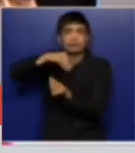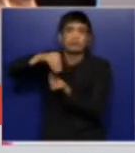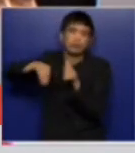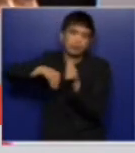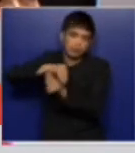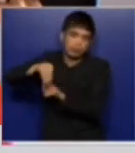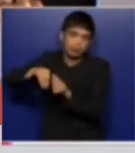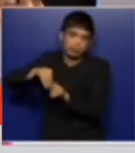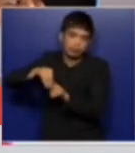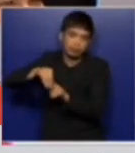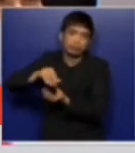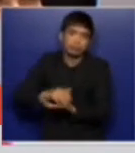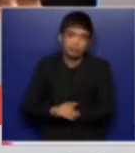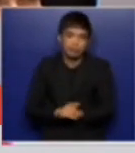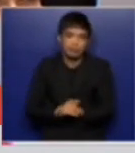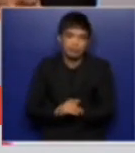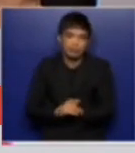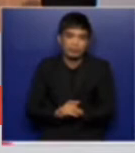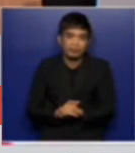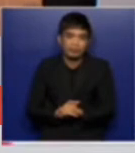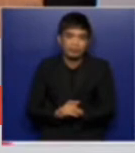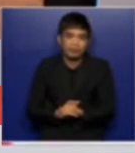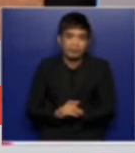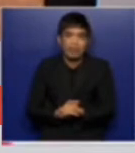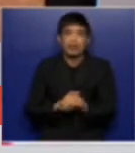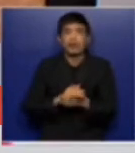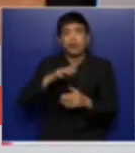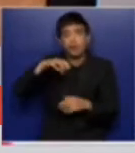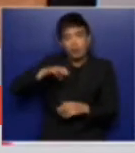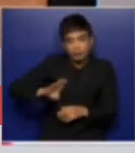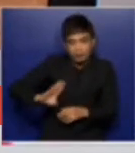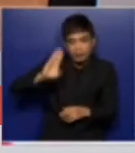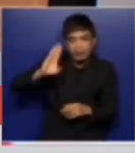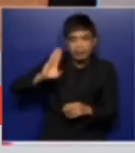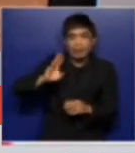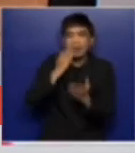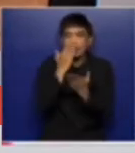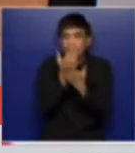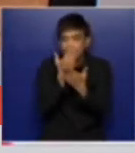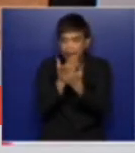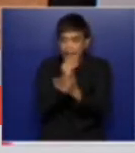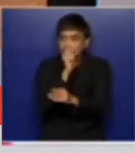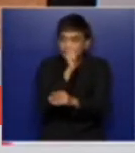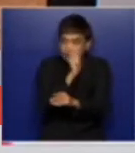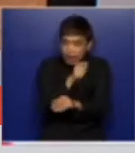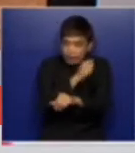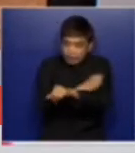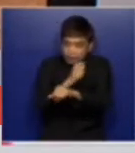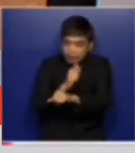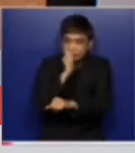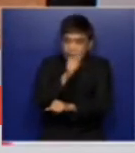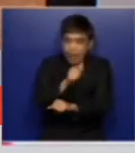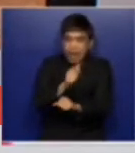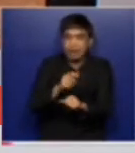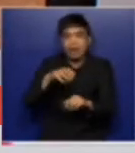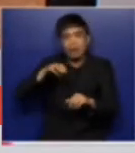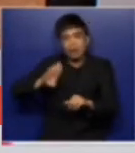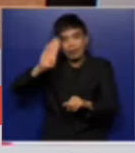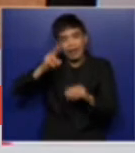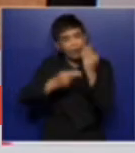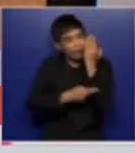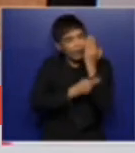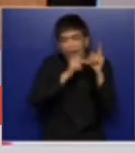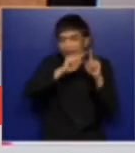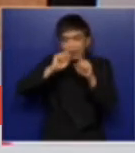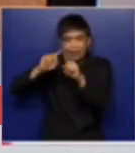ประธานที่เคารพครับการอยู่รอดของกิจการการจ้างงานการอยู่ของภาคธุรกิจนั้นตลอด